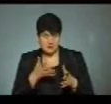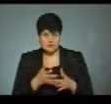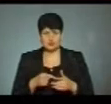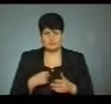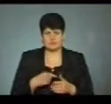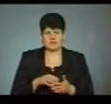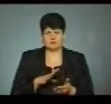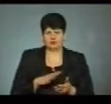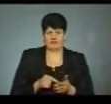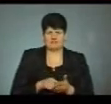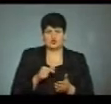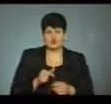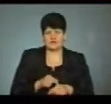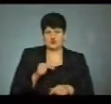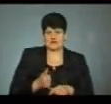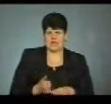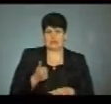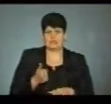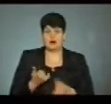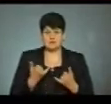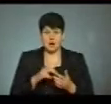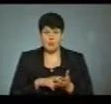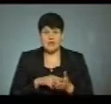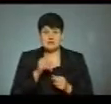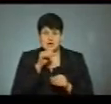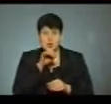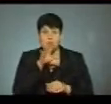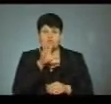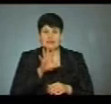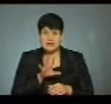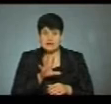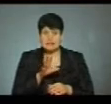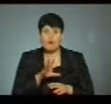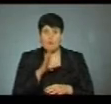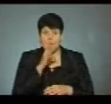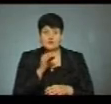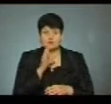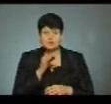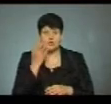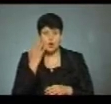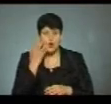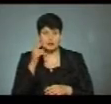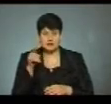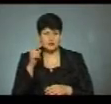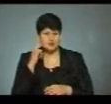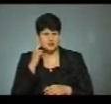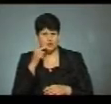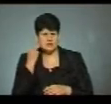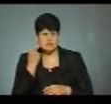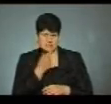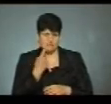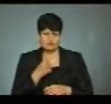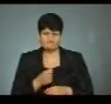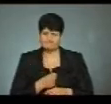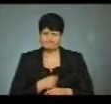гідності. І тепер деякі бояться відкрити рота, коли в маршрутці лунає мова агресора. Ну, це прикро за